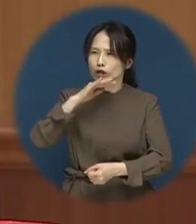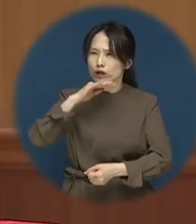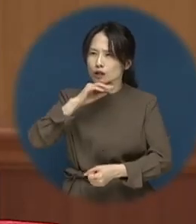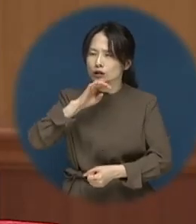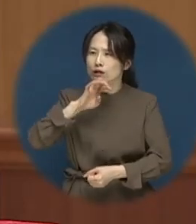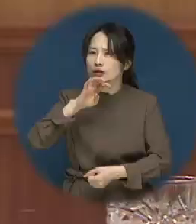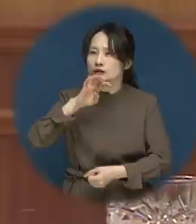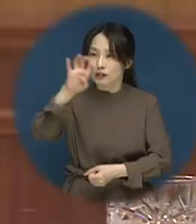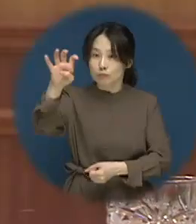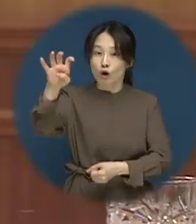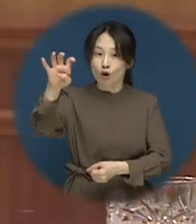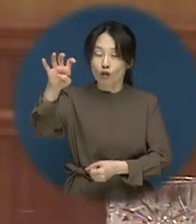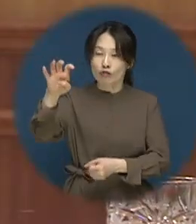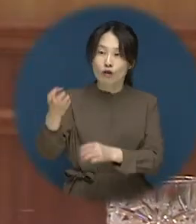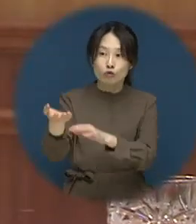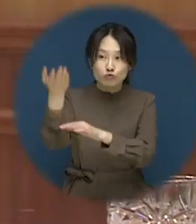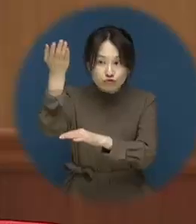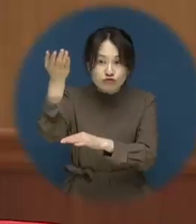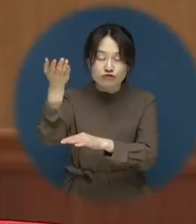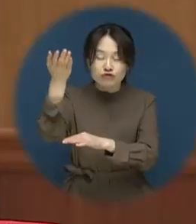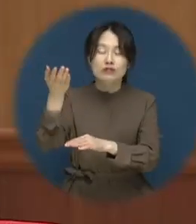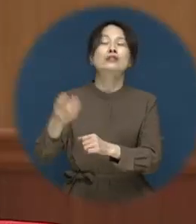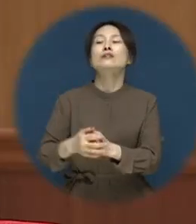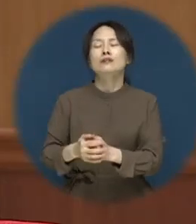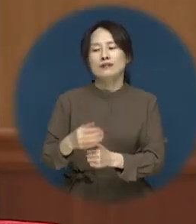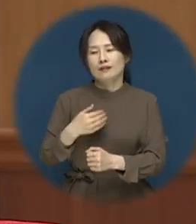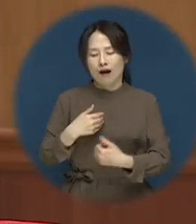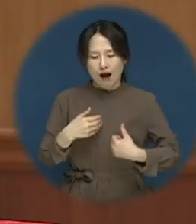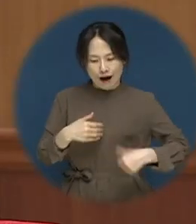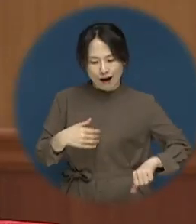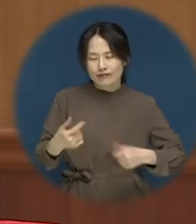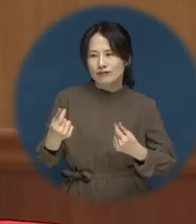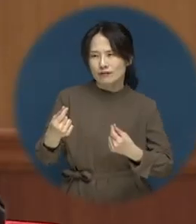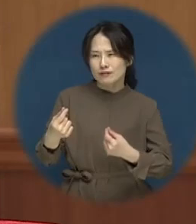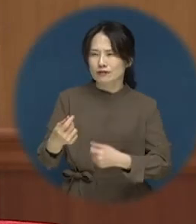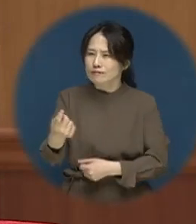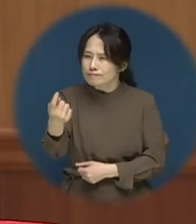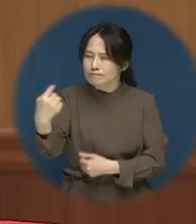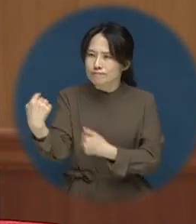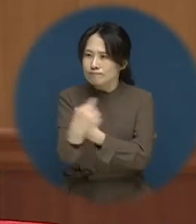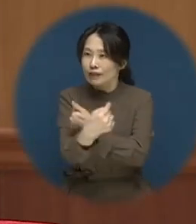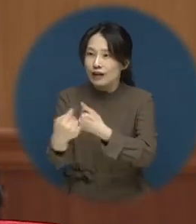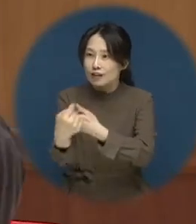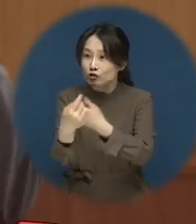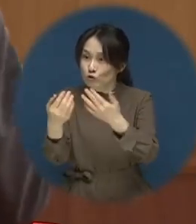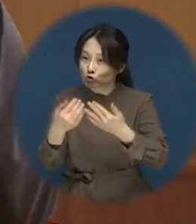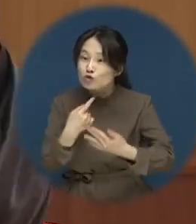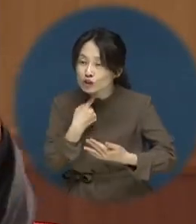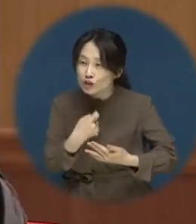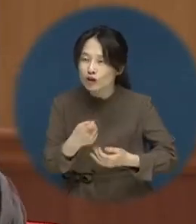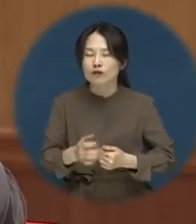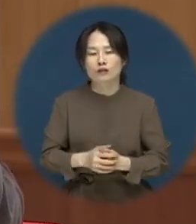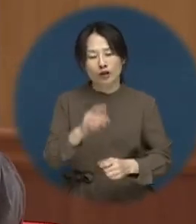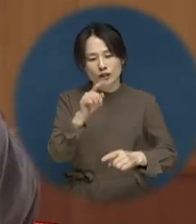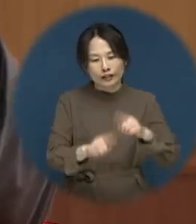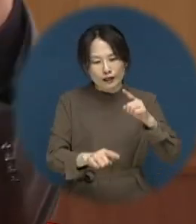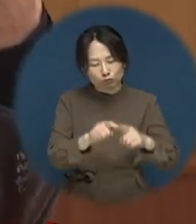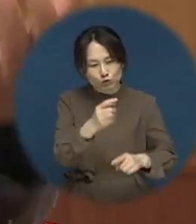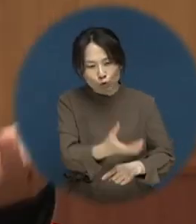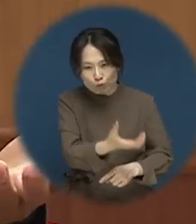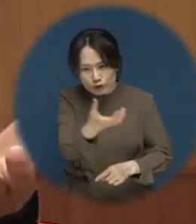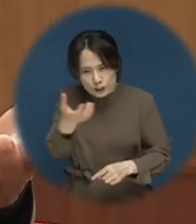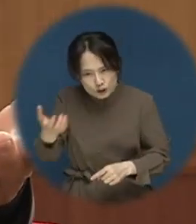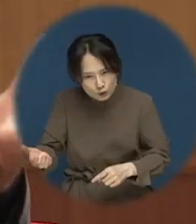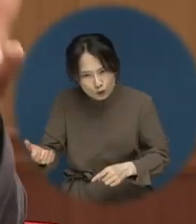이상 차이가 나는 분인데. 예, 예. 그분이 저를 꼭 자식처럼 대하면서 그 나무를 옮기거나 거름을 주거나